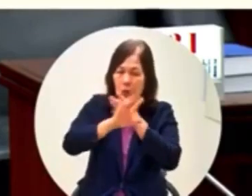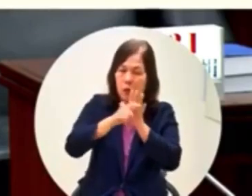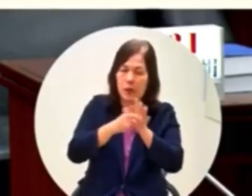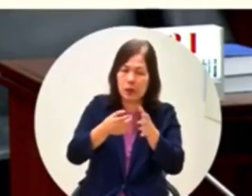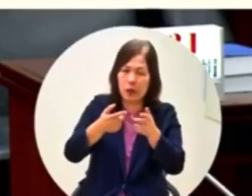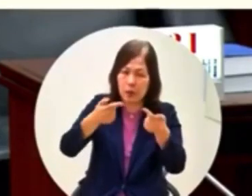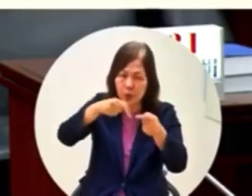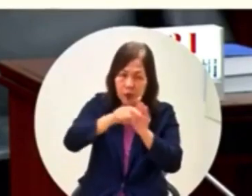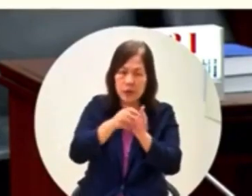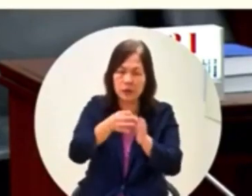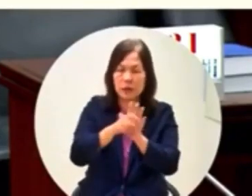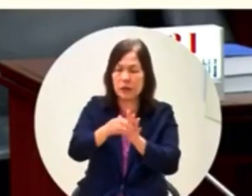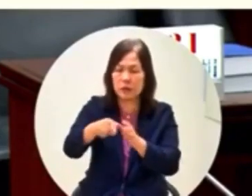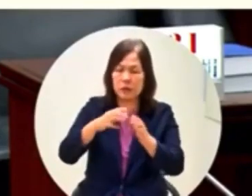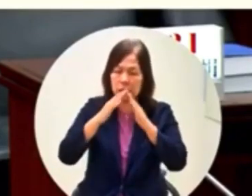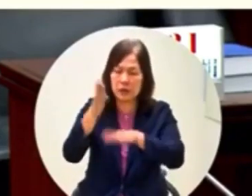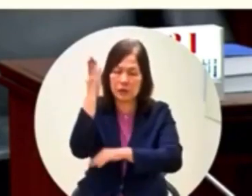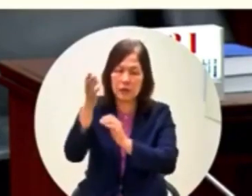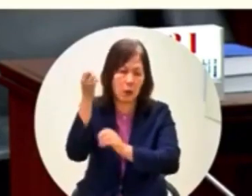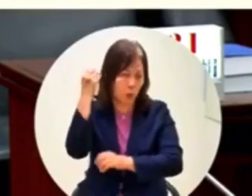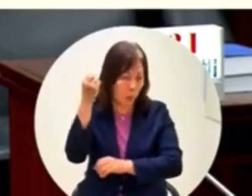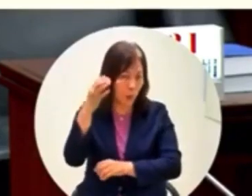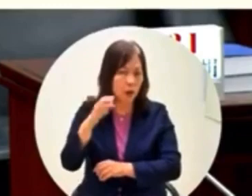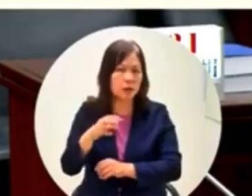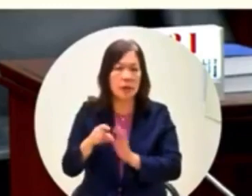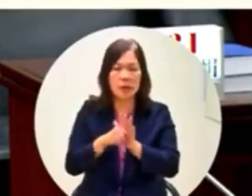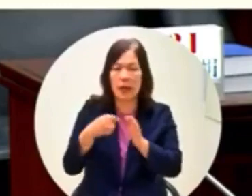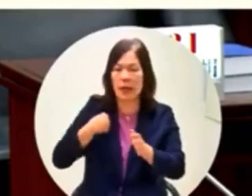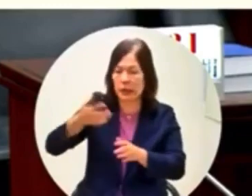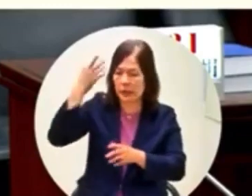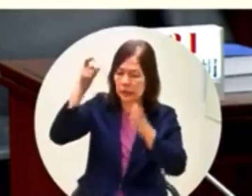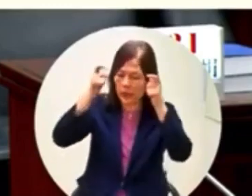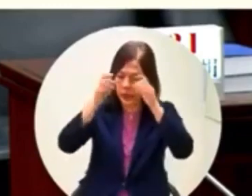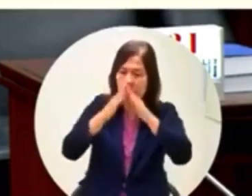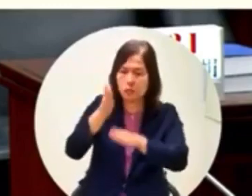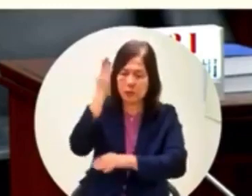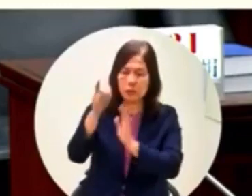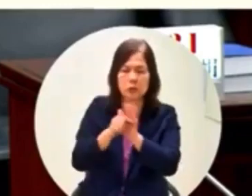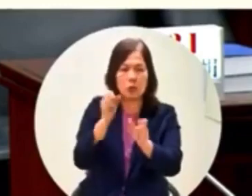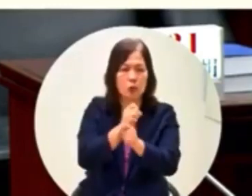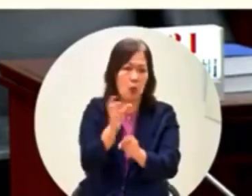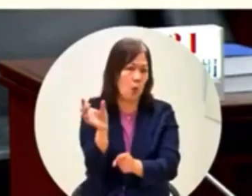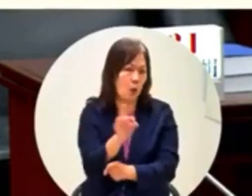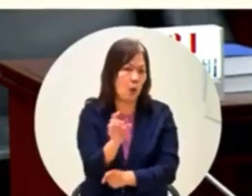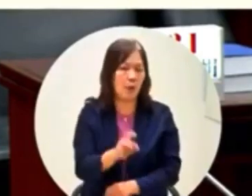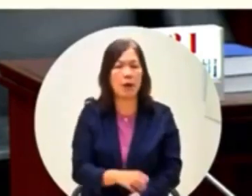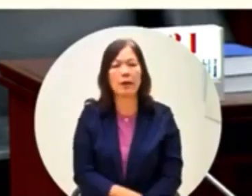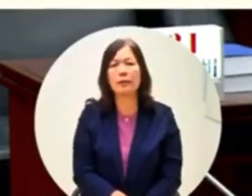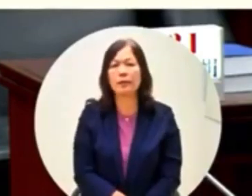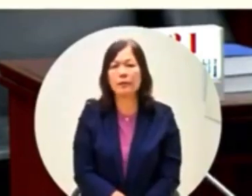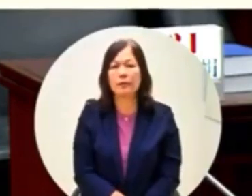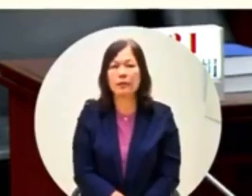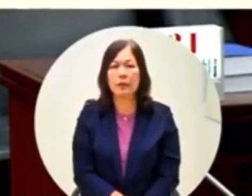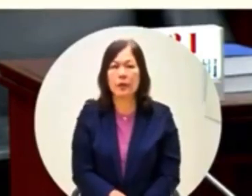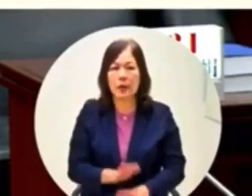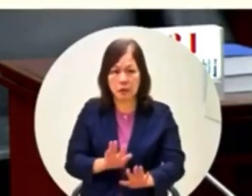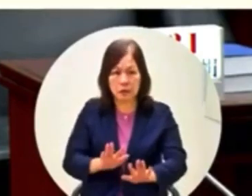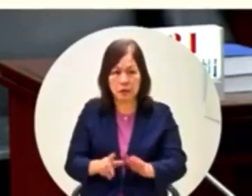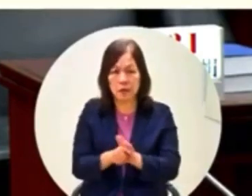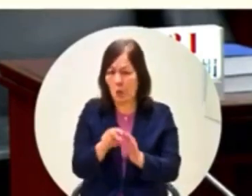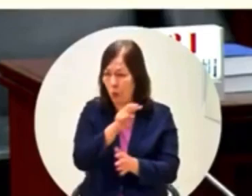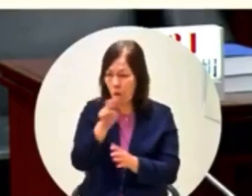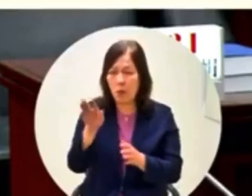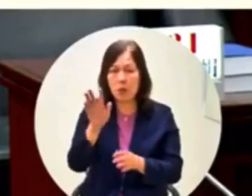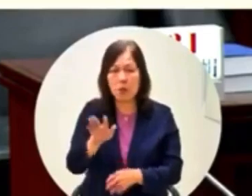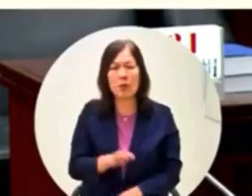一个新的创举，以前的高雄市政府没有这样过。那整个这个本席看到